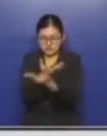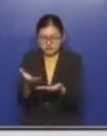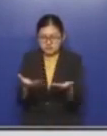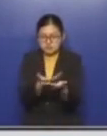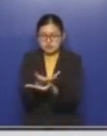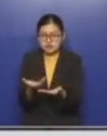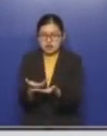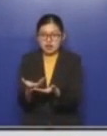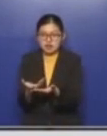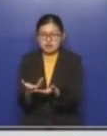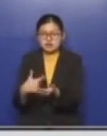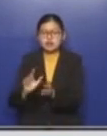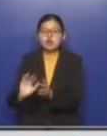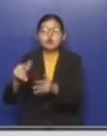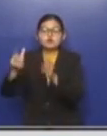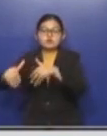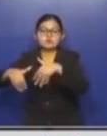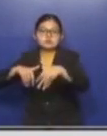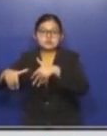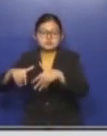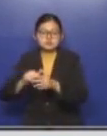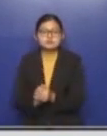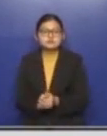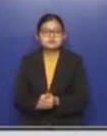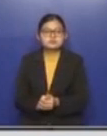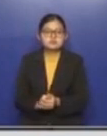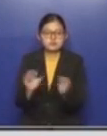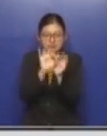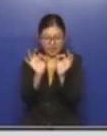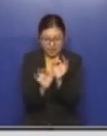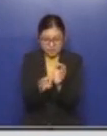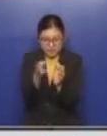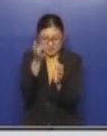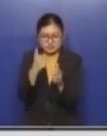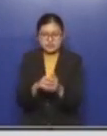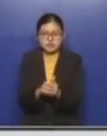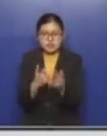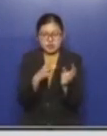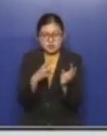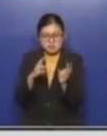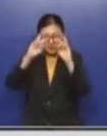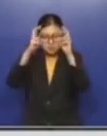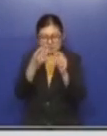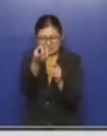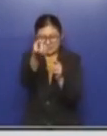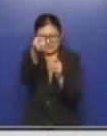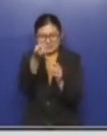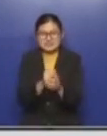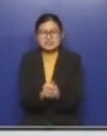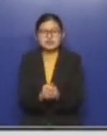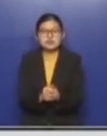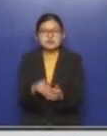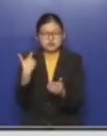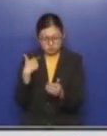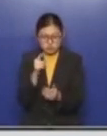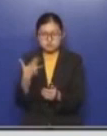องร้องเรียนจากประชาชนท่านมีนิดเดียวฮะทั้งที่เปิดเป็นปีมีไม่กี่เรื่องซึ่งท่านต้องมีมากกว่